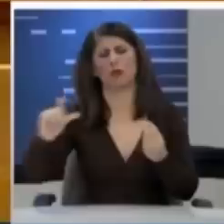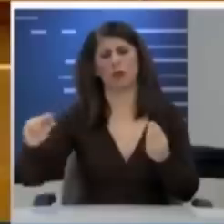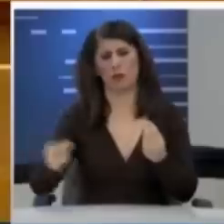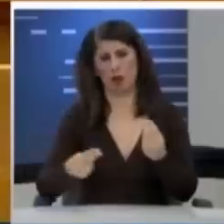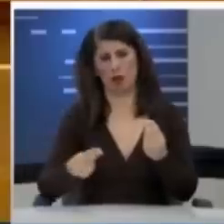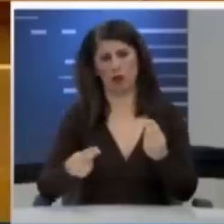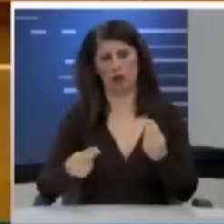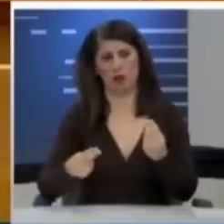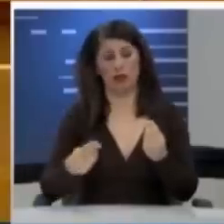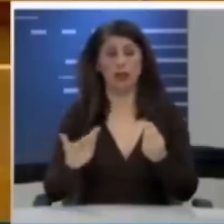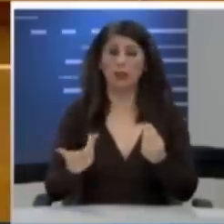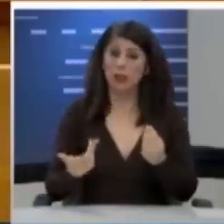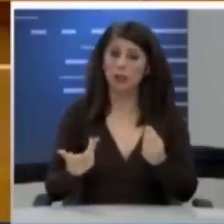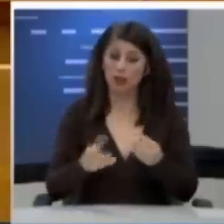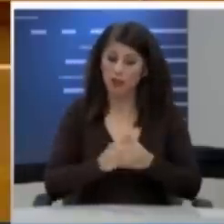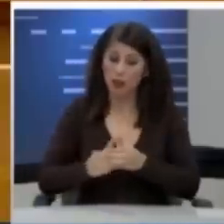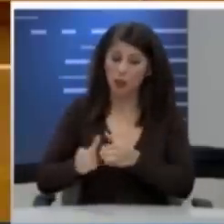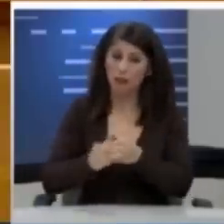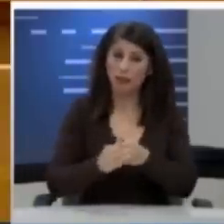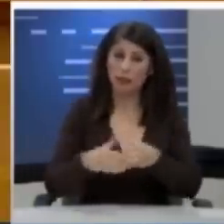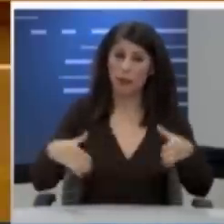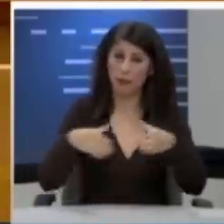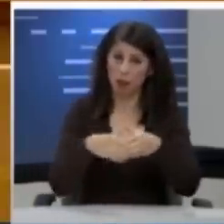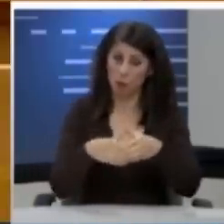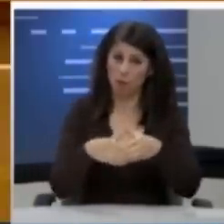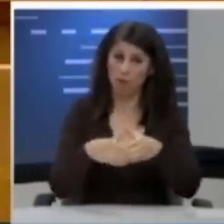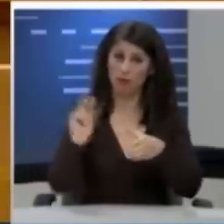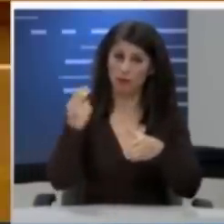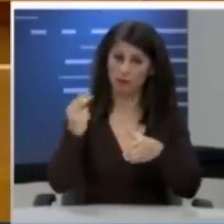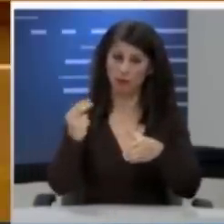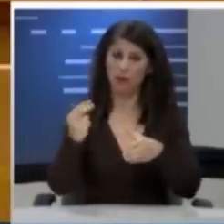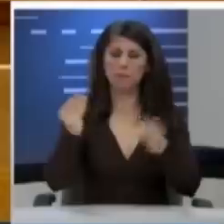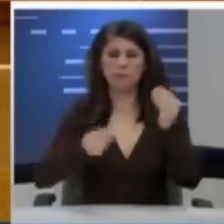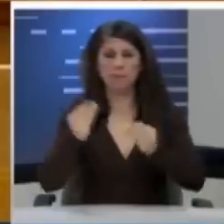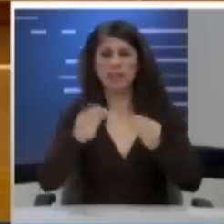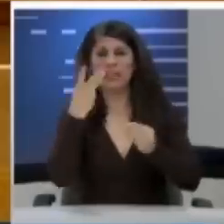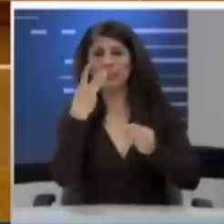ευρώ. Γιατί η Διακομματική Επιτροπή της Βουλής στο πόρισμά της υπολογίζει